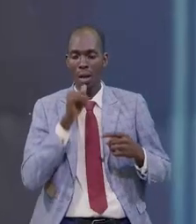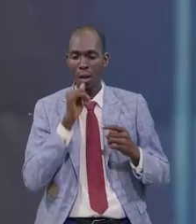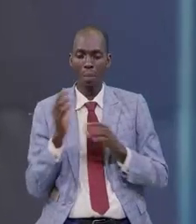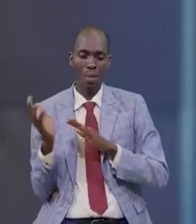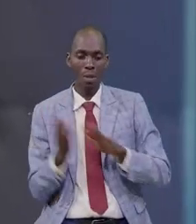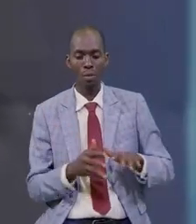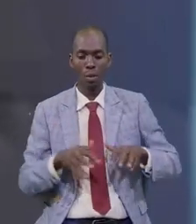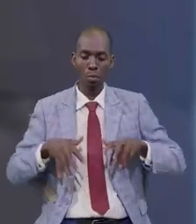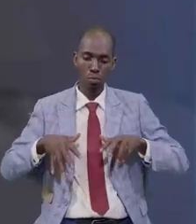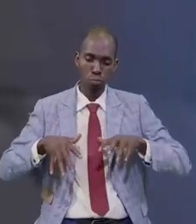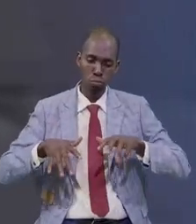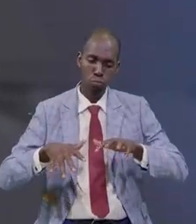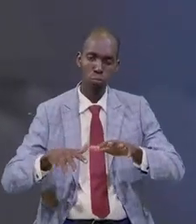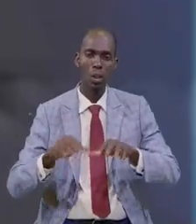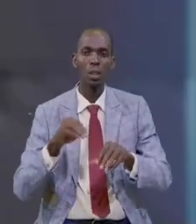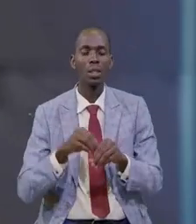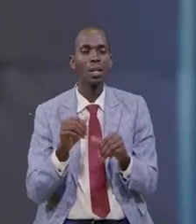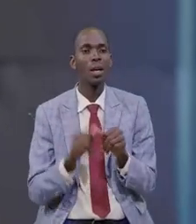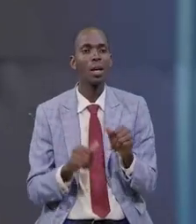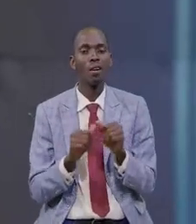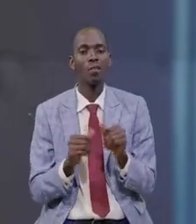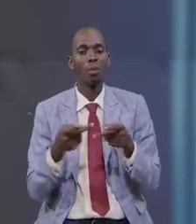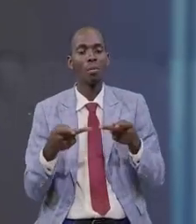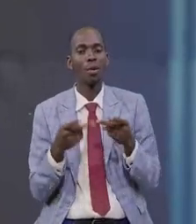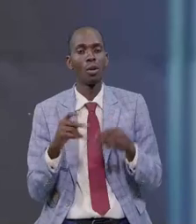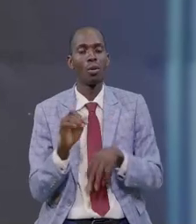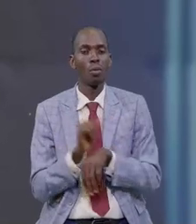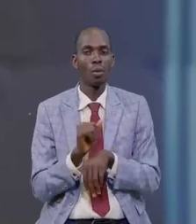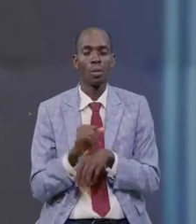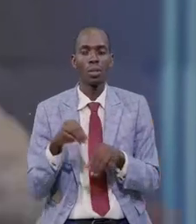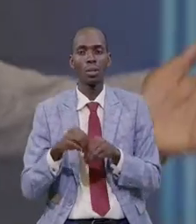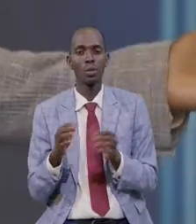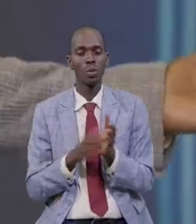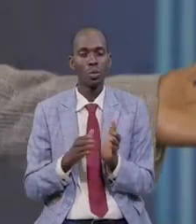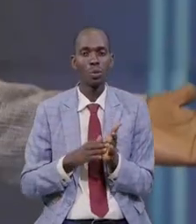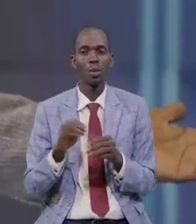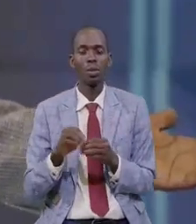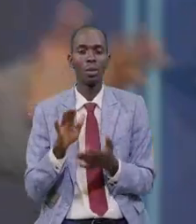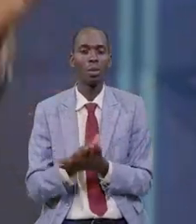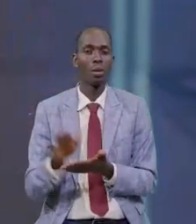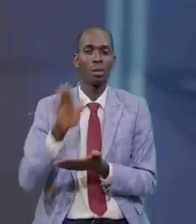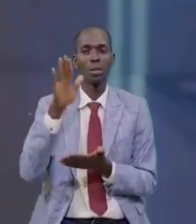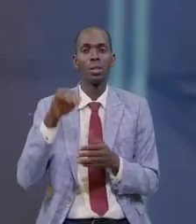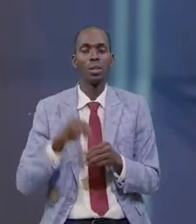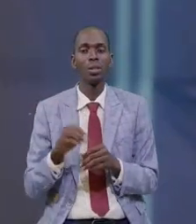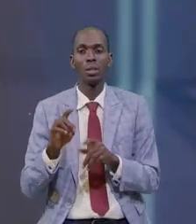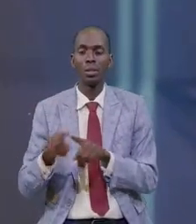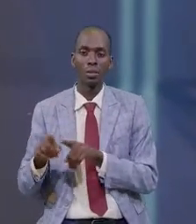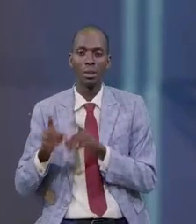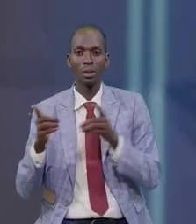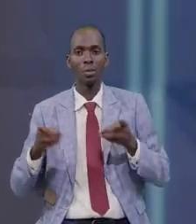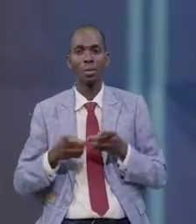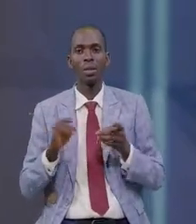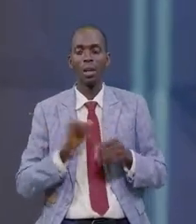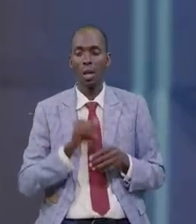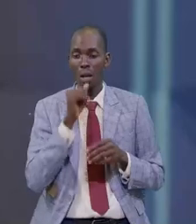jeunes dans chaque bureau dans chaque établissement dans chaque collège dans chaque département et